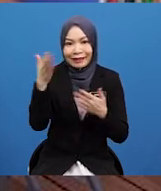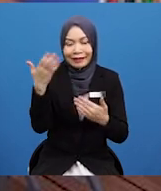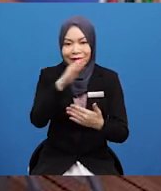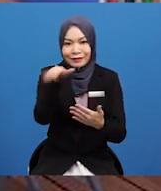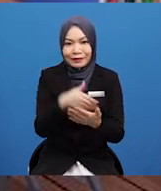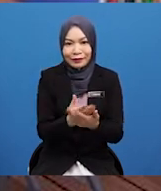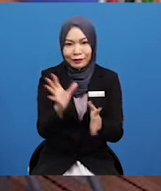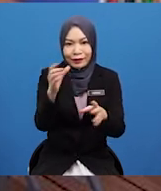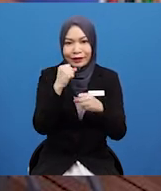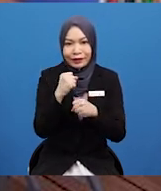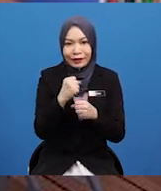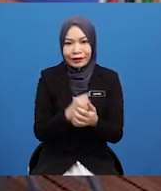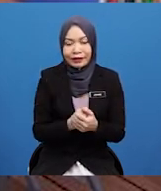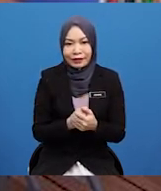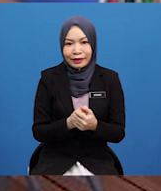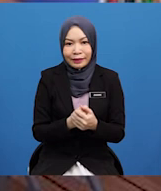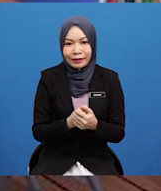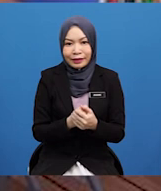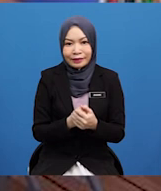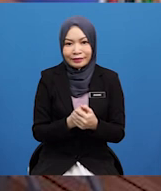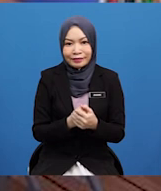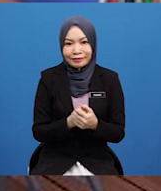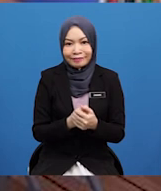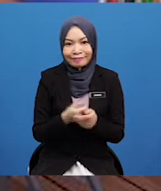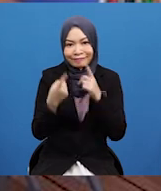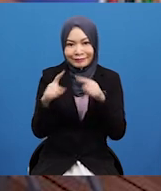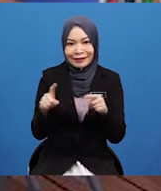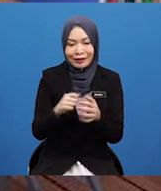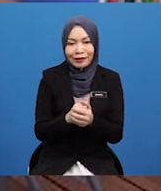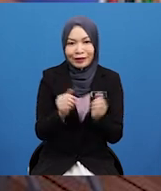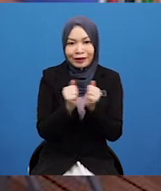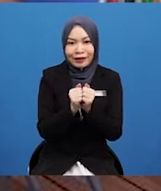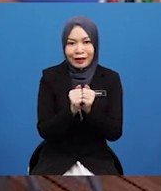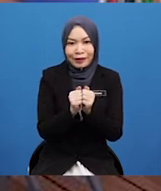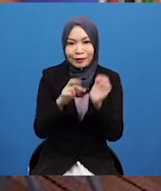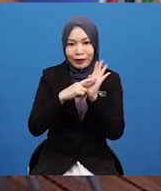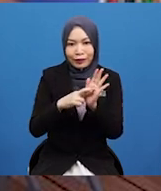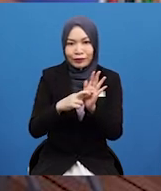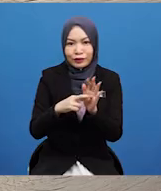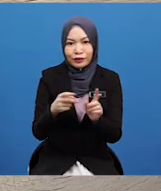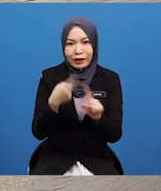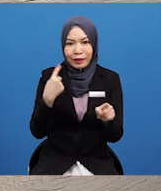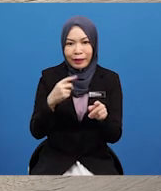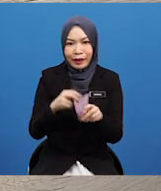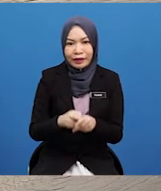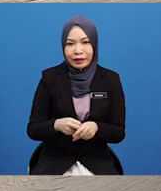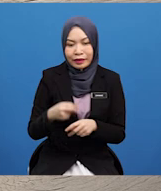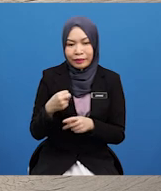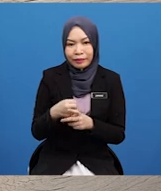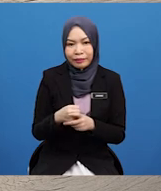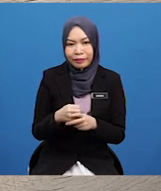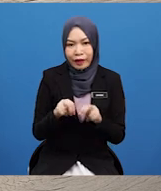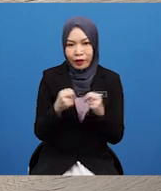pelajar dapat merangka jawapan ini dengan merujuk catatan nota pelajaran tadi. Soalan